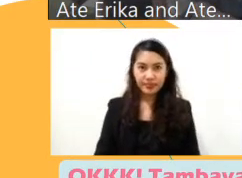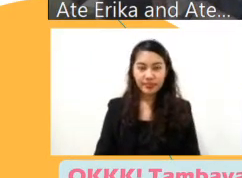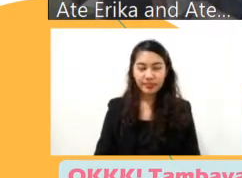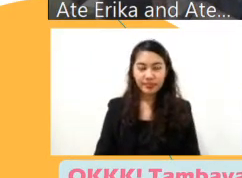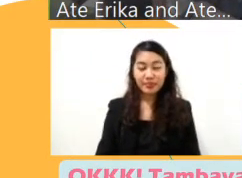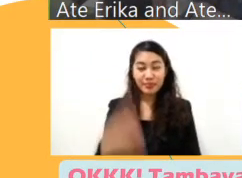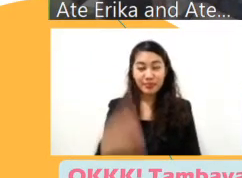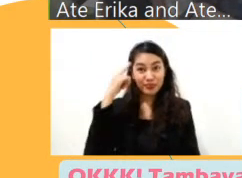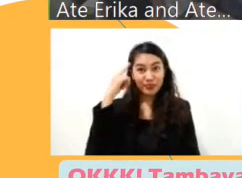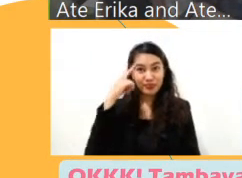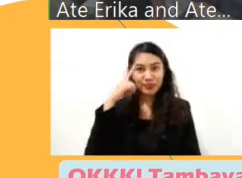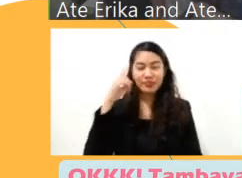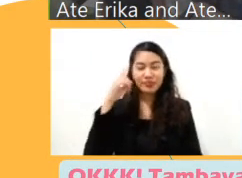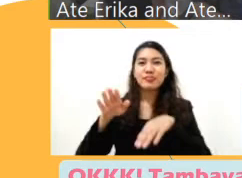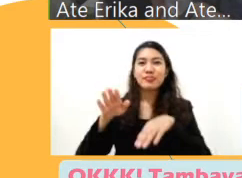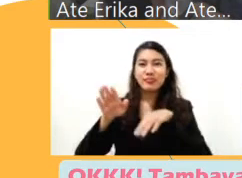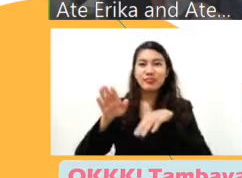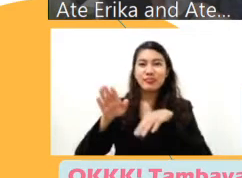Ang ganda.